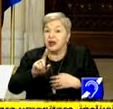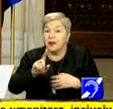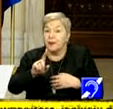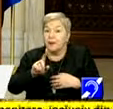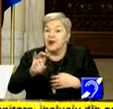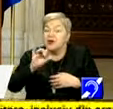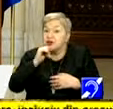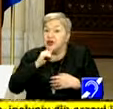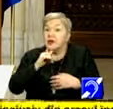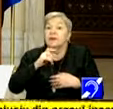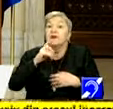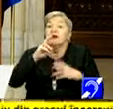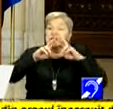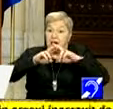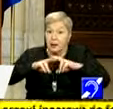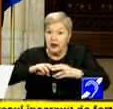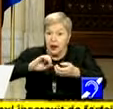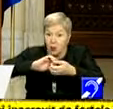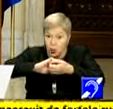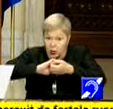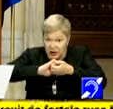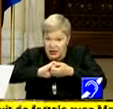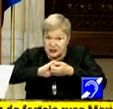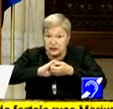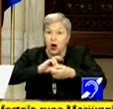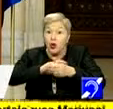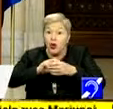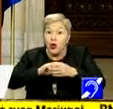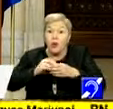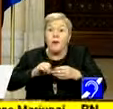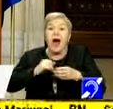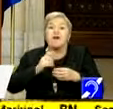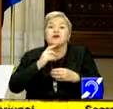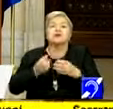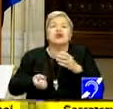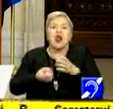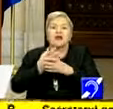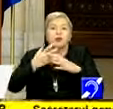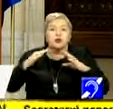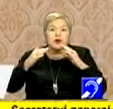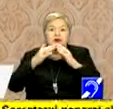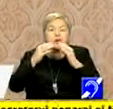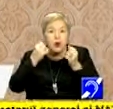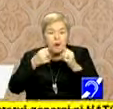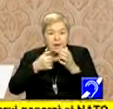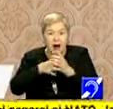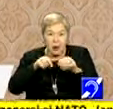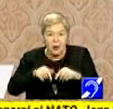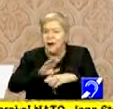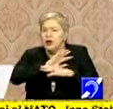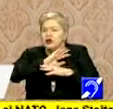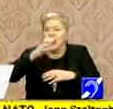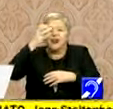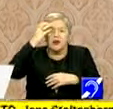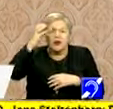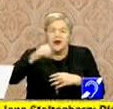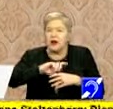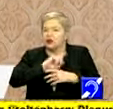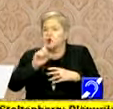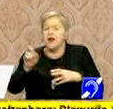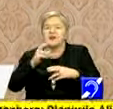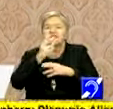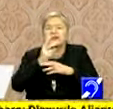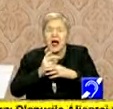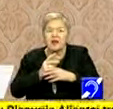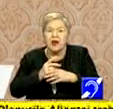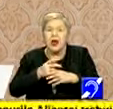să fim uniți, așa cum am fost încă de la începutul acestei invazii, toate guvernele, toate societățile, să fie unite